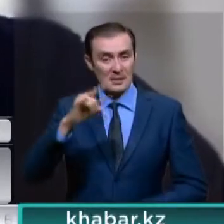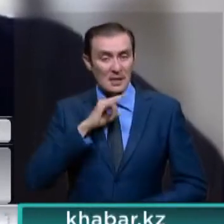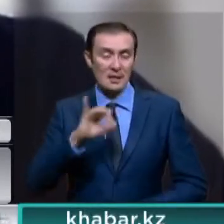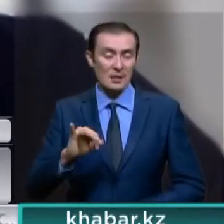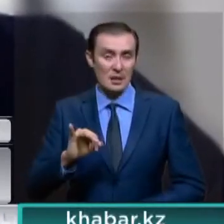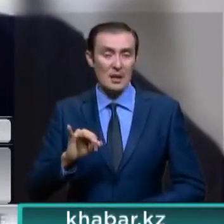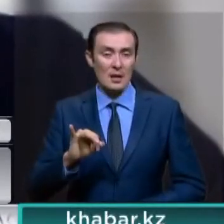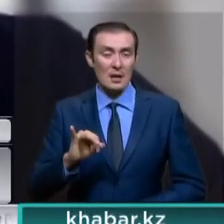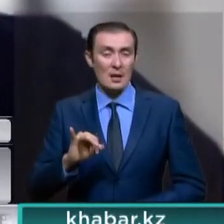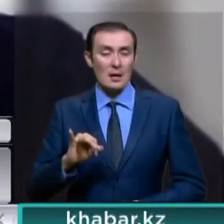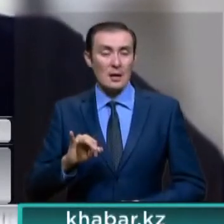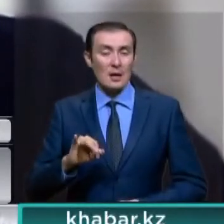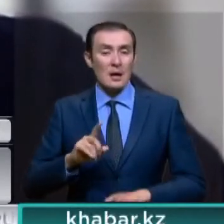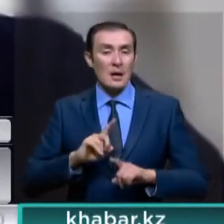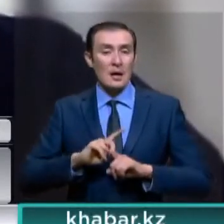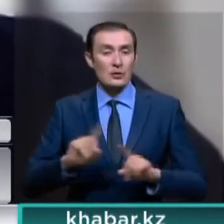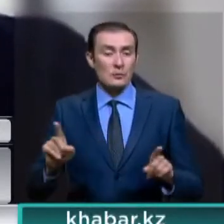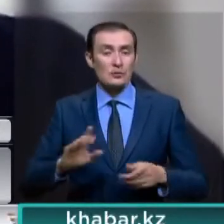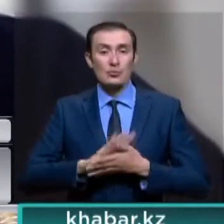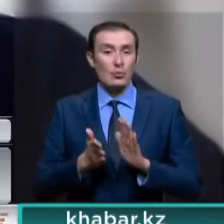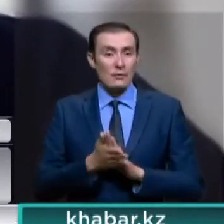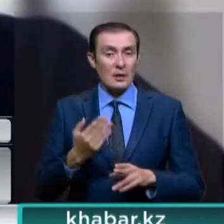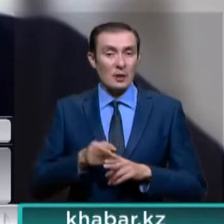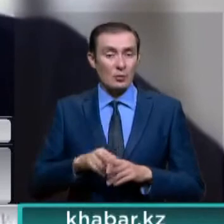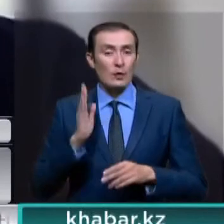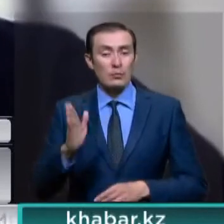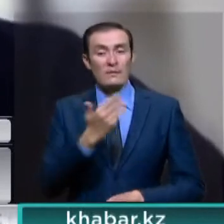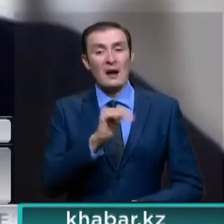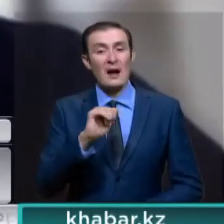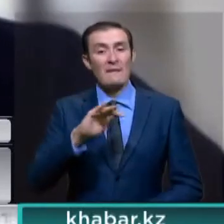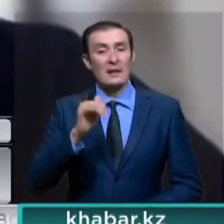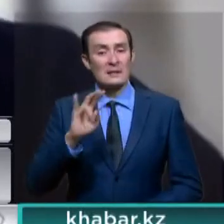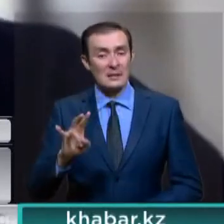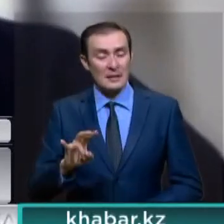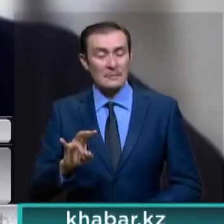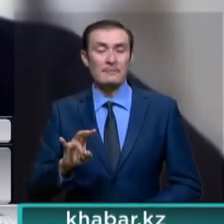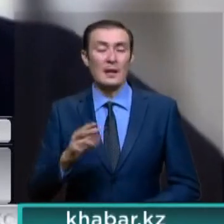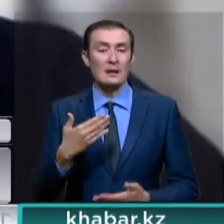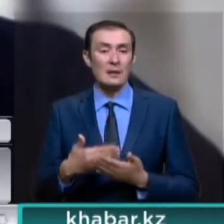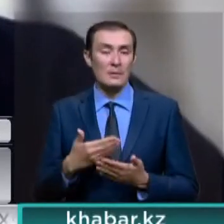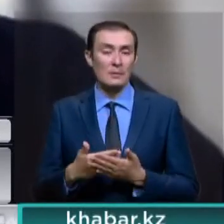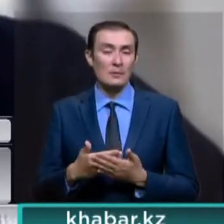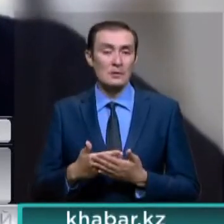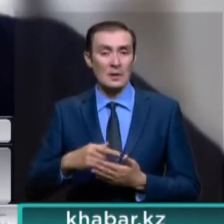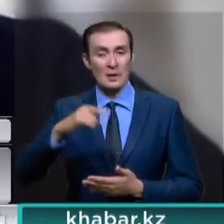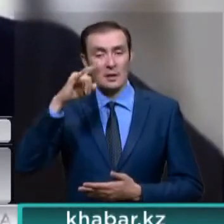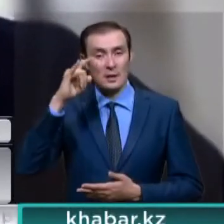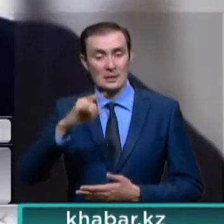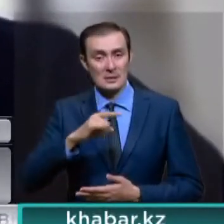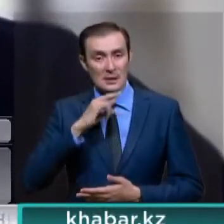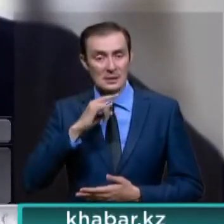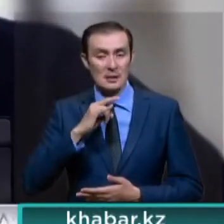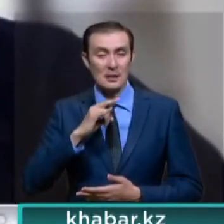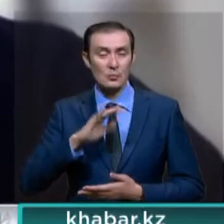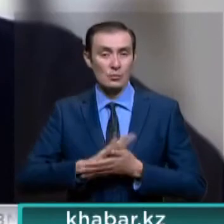и особенности институциональной среды, которые сложатся в Афганистане непосредственно. Когда я говорю